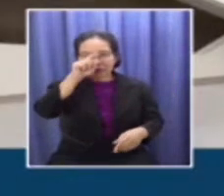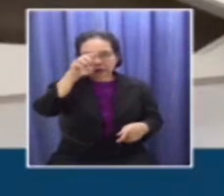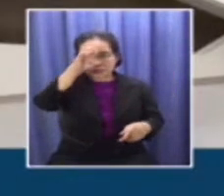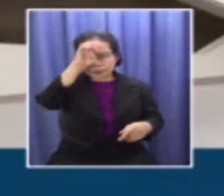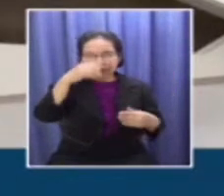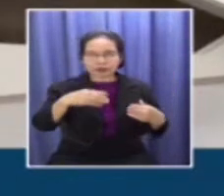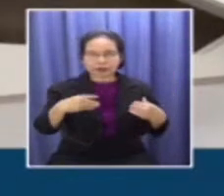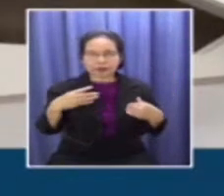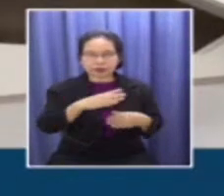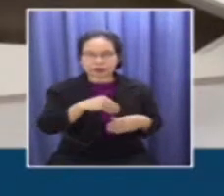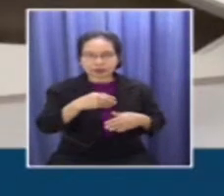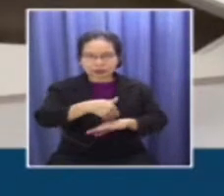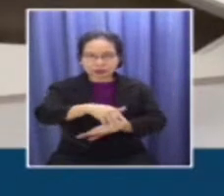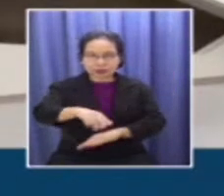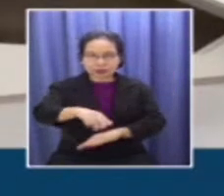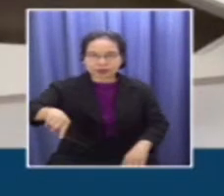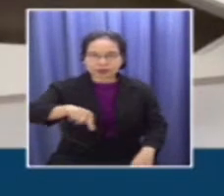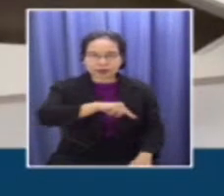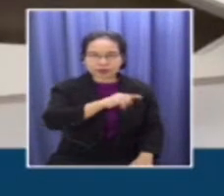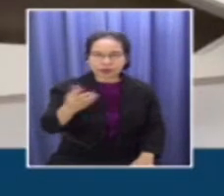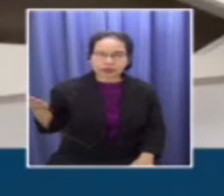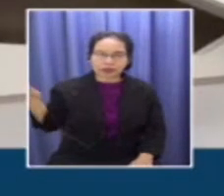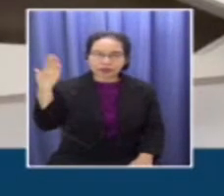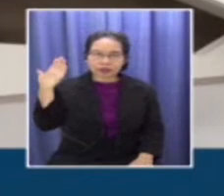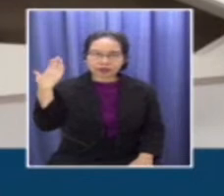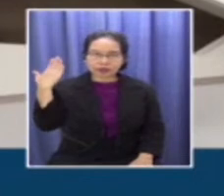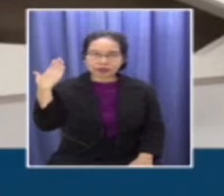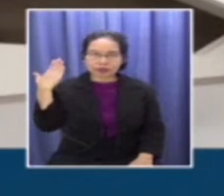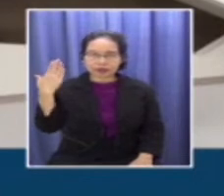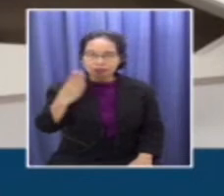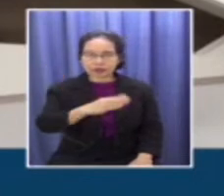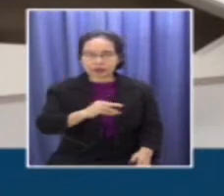sɛ adeɛ a mɛyɛ no sɛsiɛ no